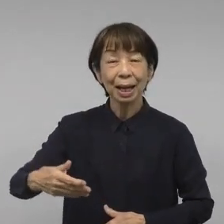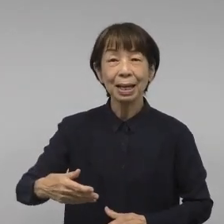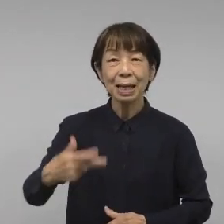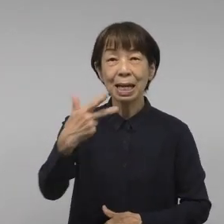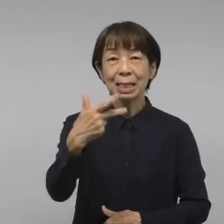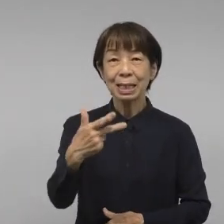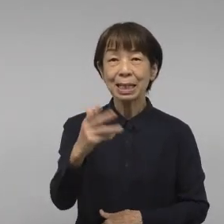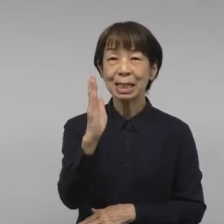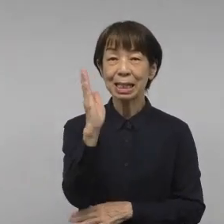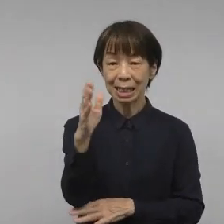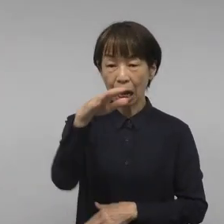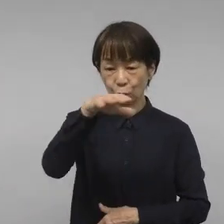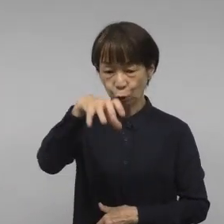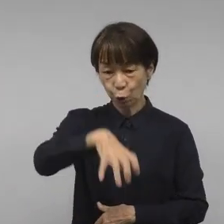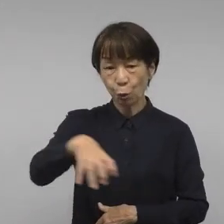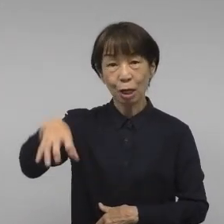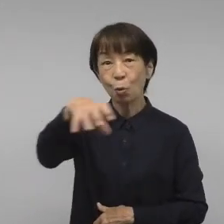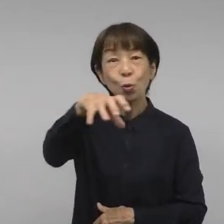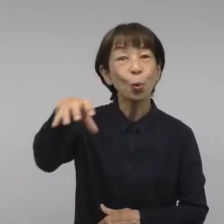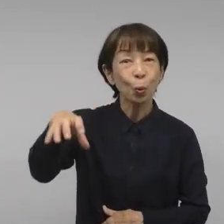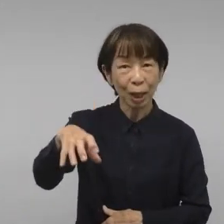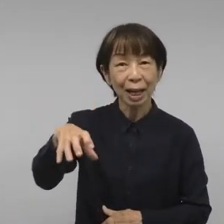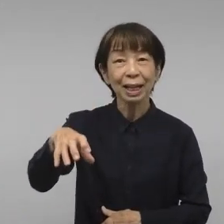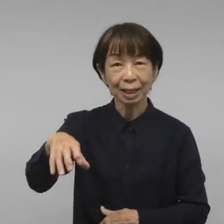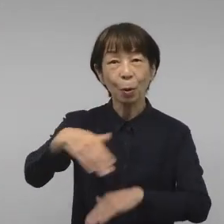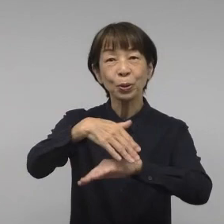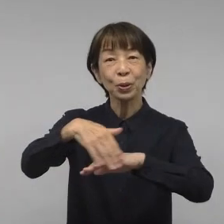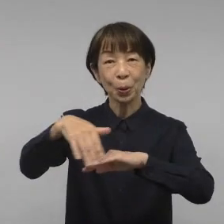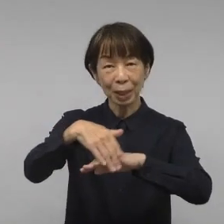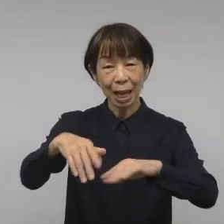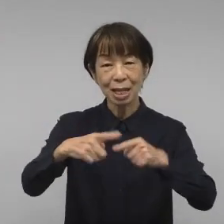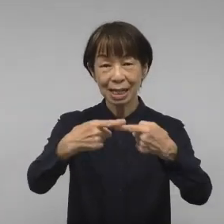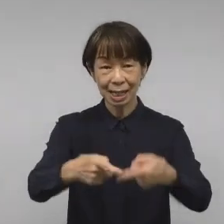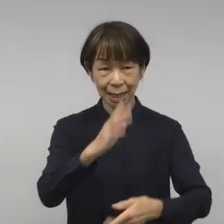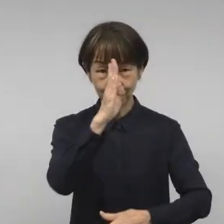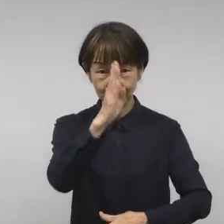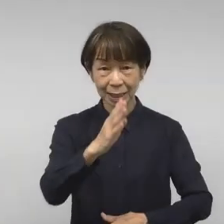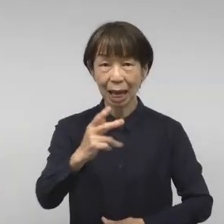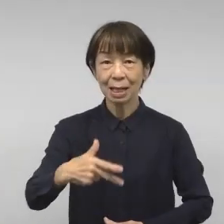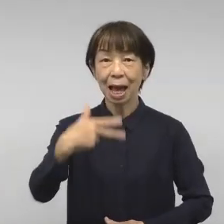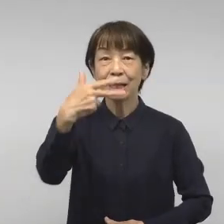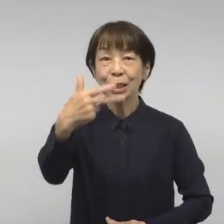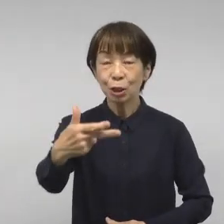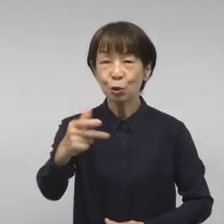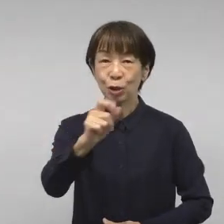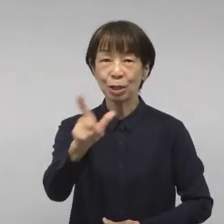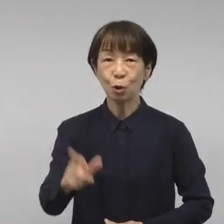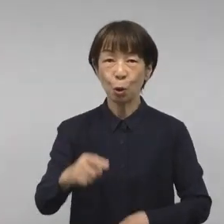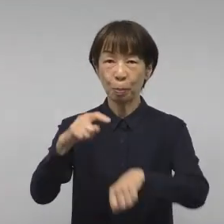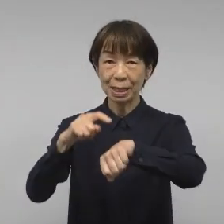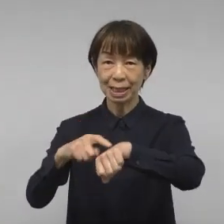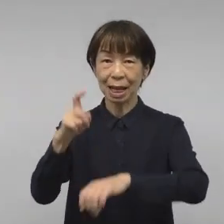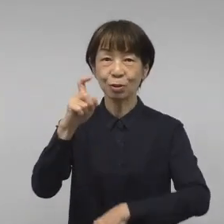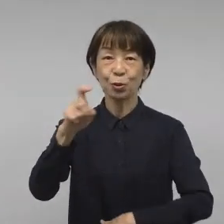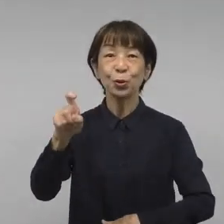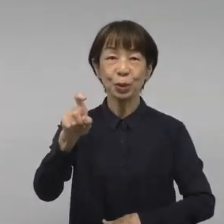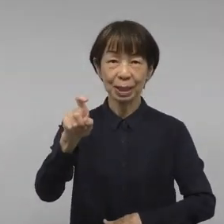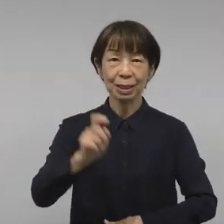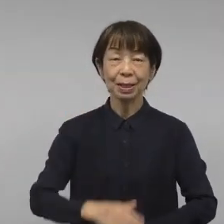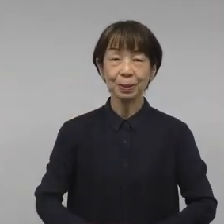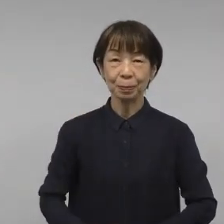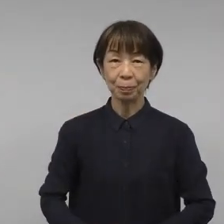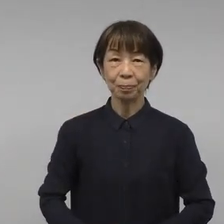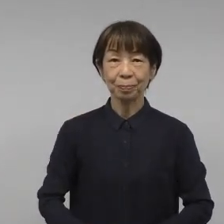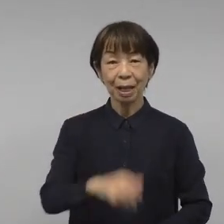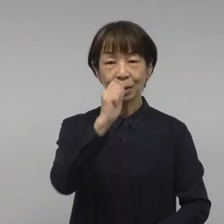所内のどこかでありますが、予定しておいていただければと思います。来週の月曜日の10時ということですね。